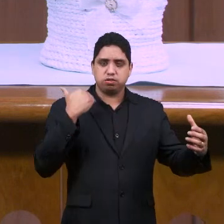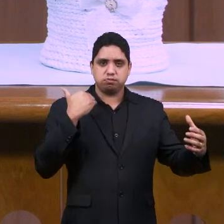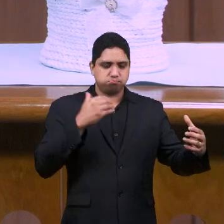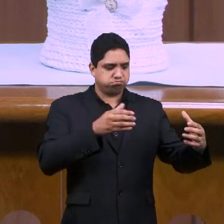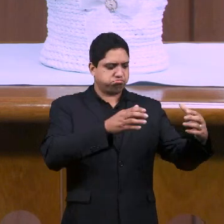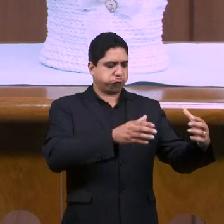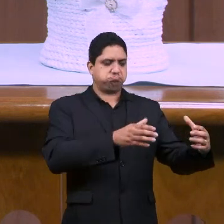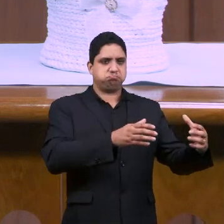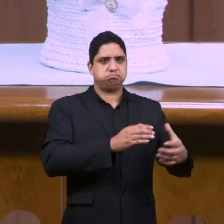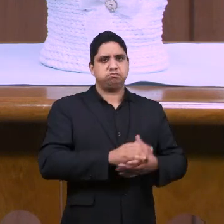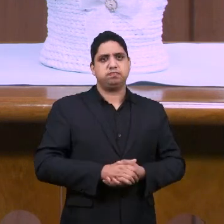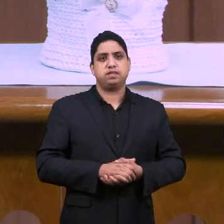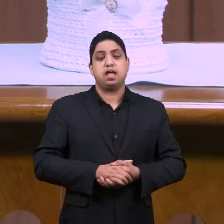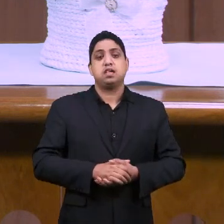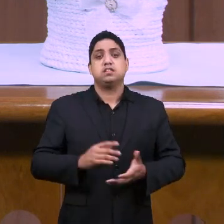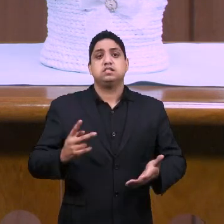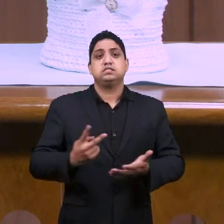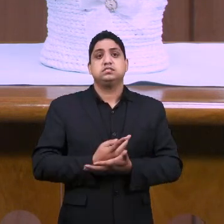qui était mort